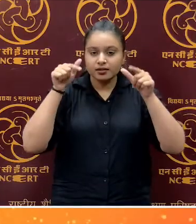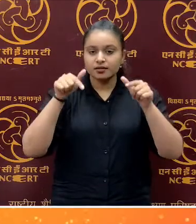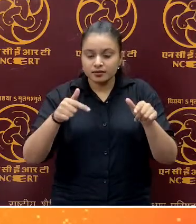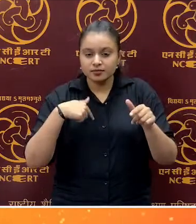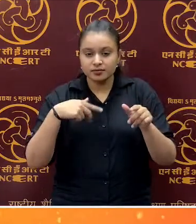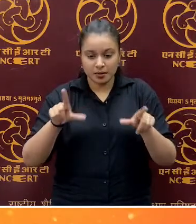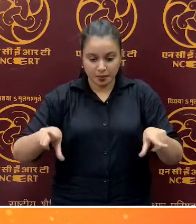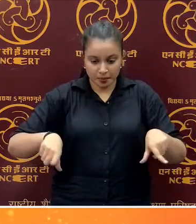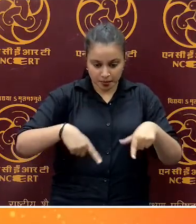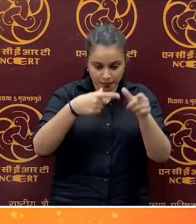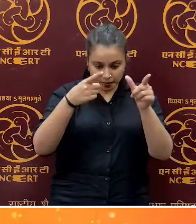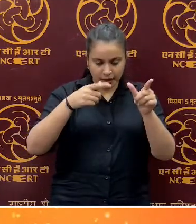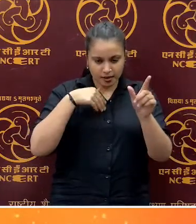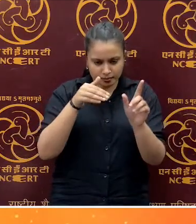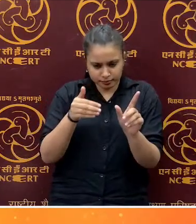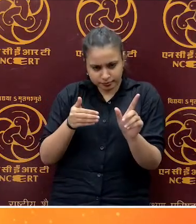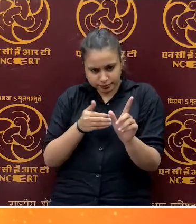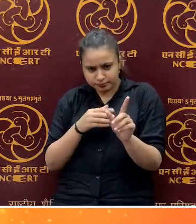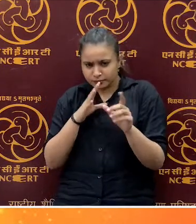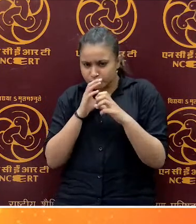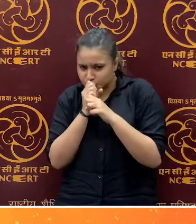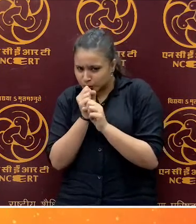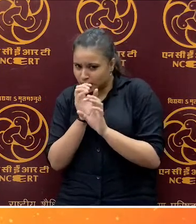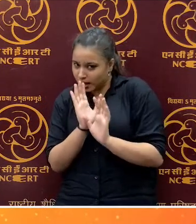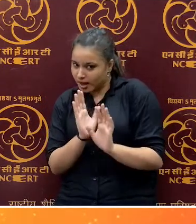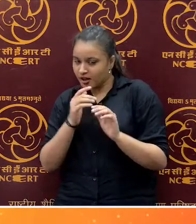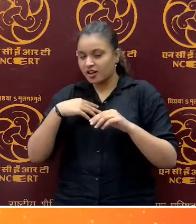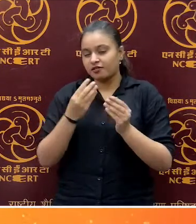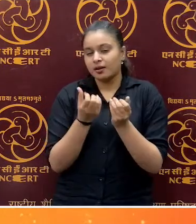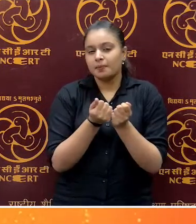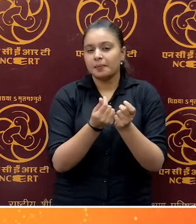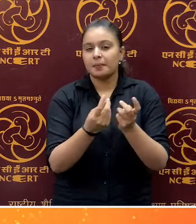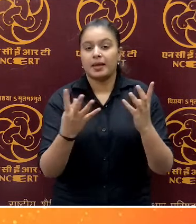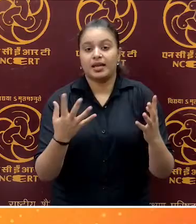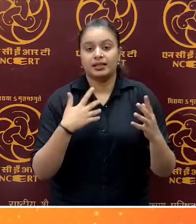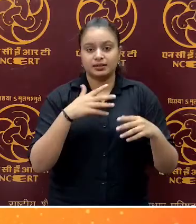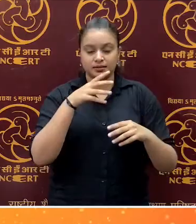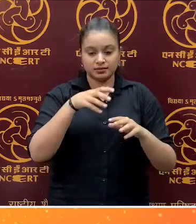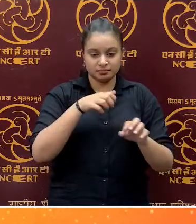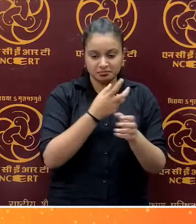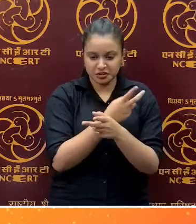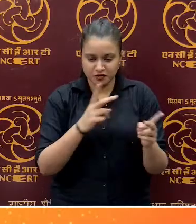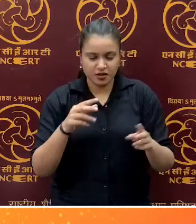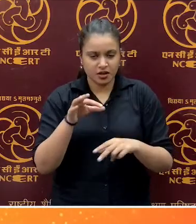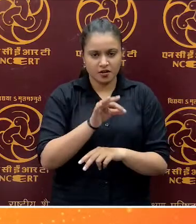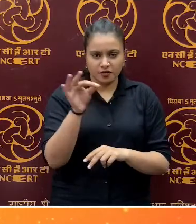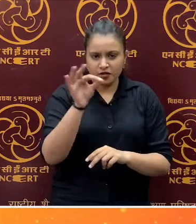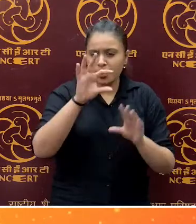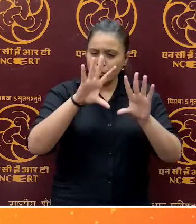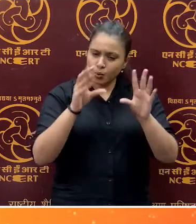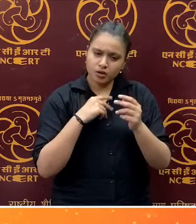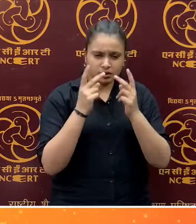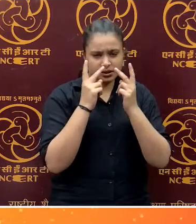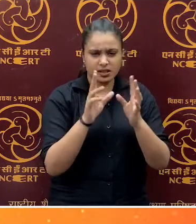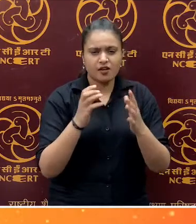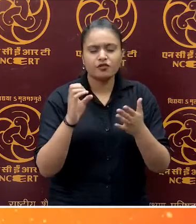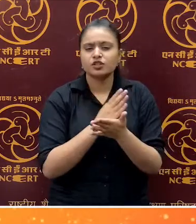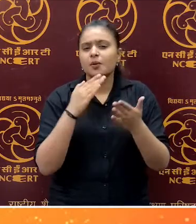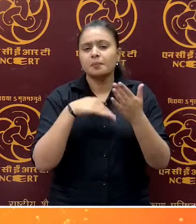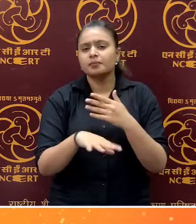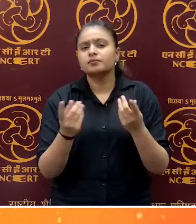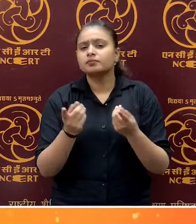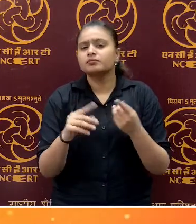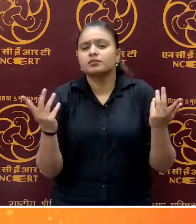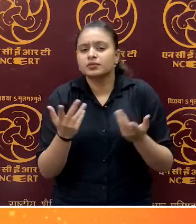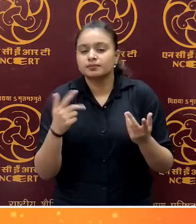behind a tree. And now, children, बहुत सारे हम जानवर और flies देख रहे हैं, लेकिन इनका क्या काम है इस चैप्टर में, आइए